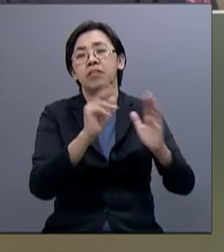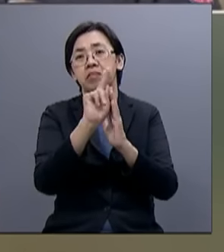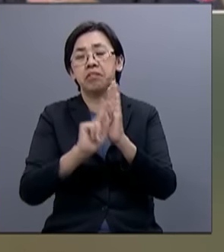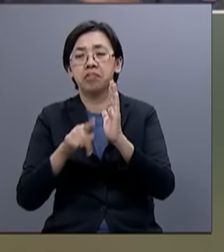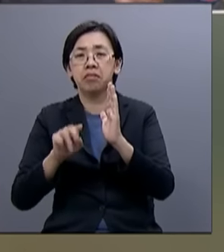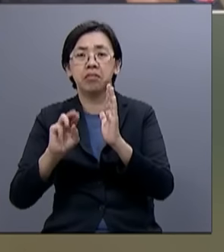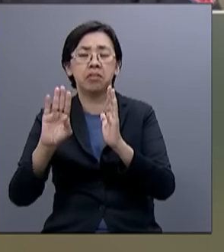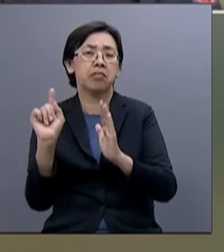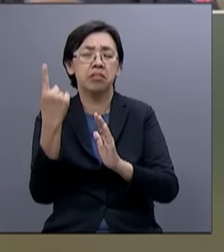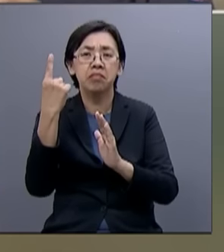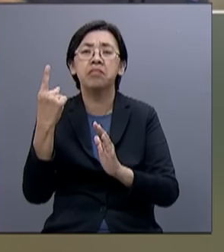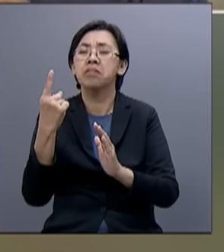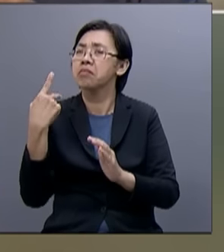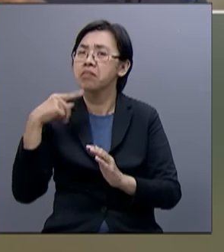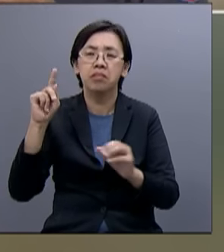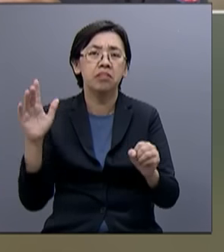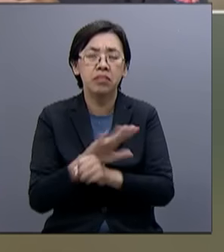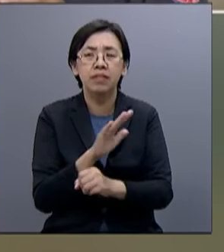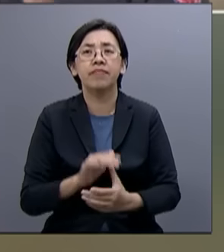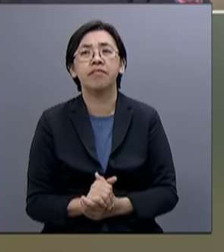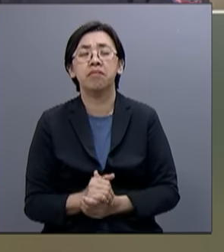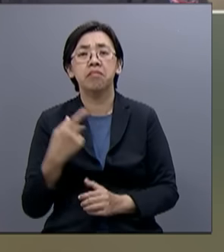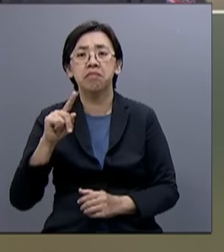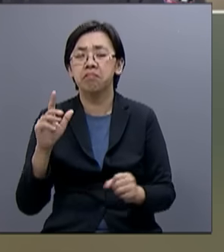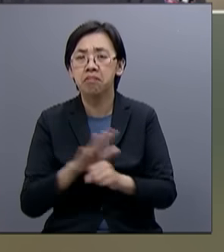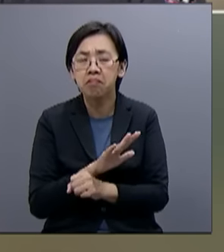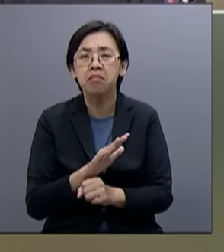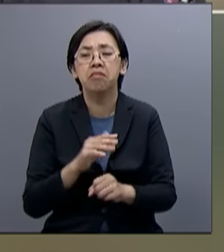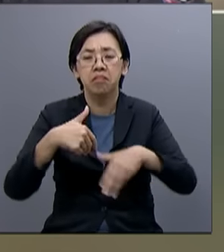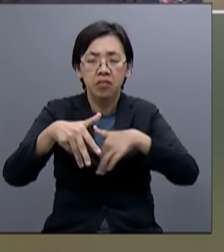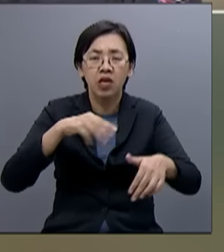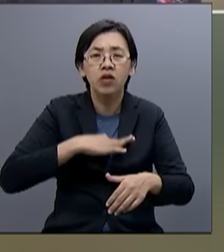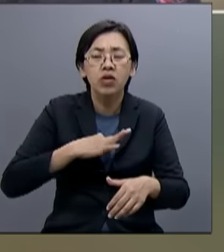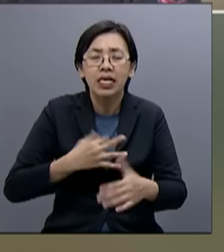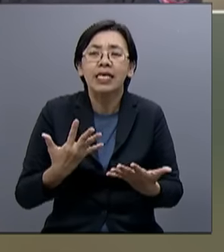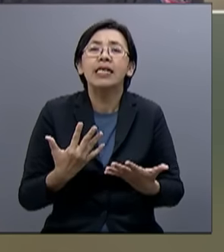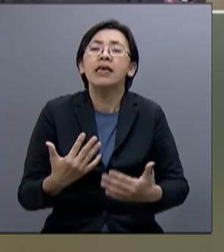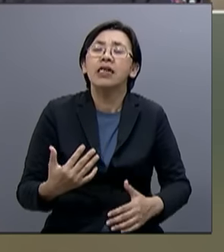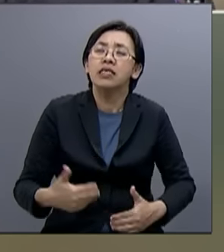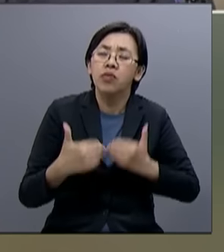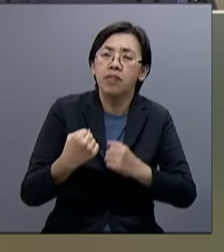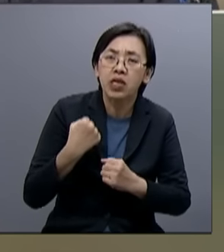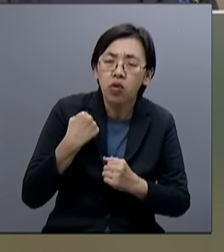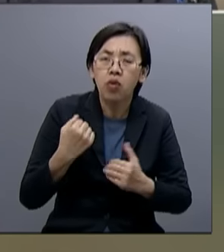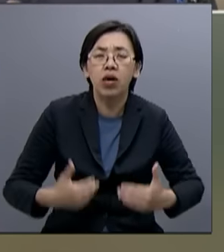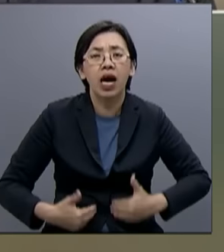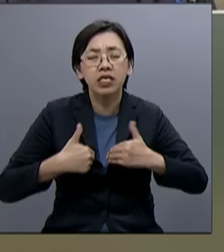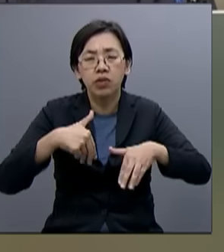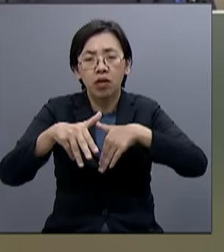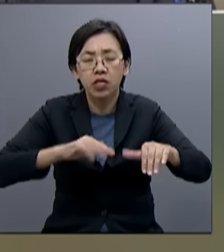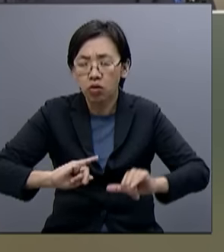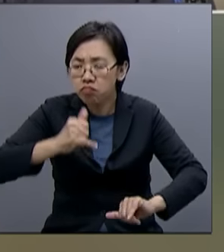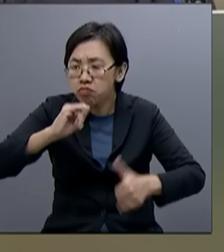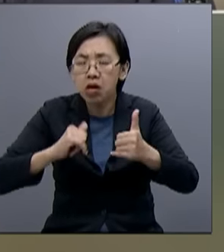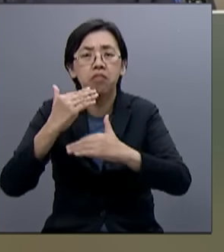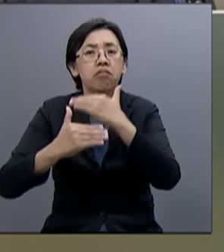มันเท็บขอบคุมให้คามมนคง ยั่งยืน ถาวรแล้วกคณภาชีวิของลัสดอนที่มี